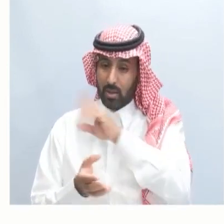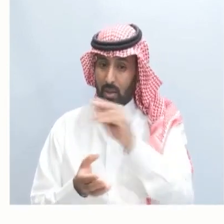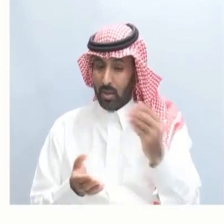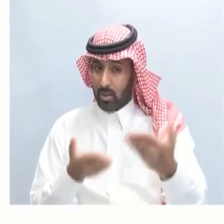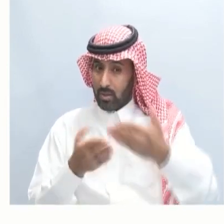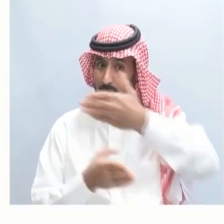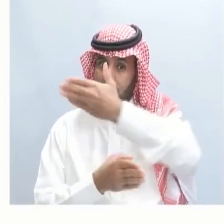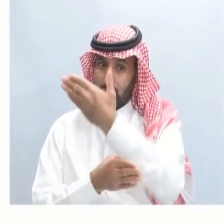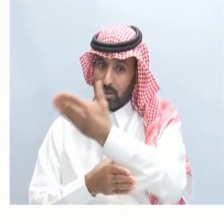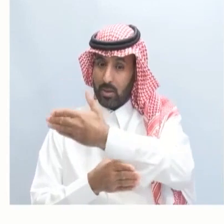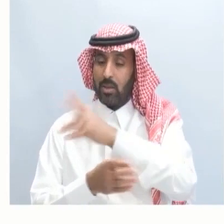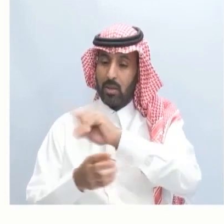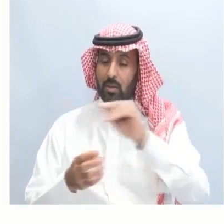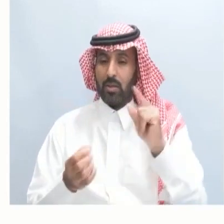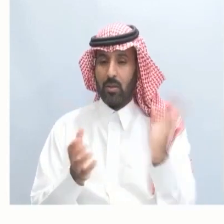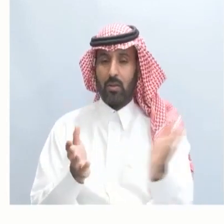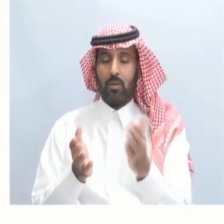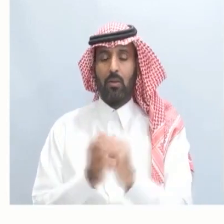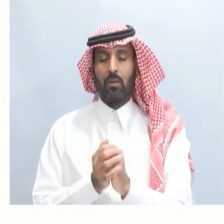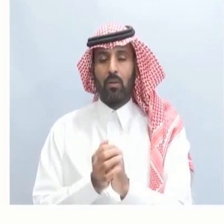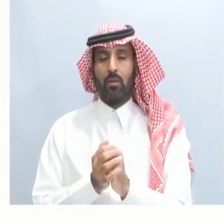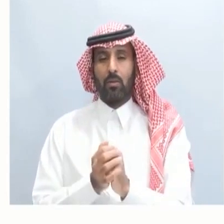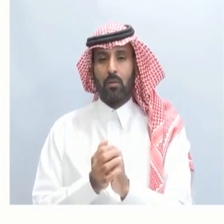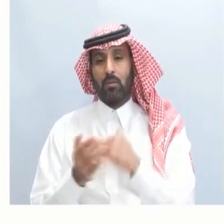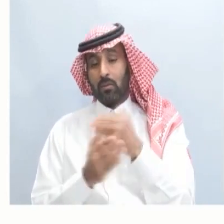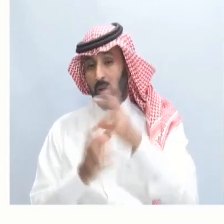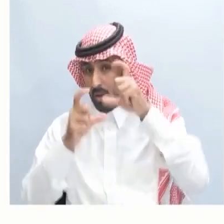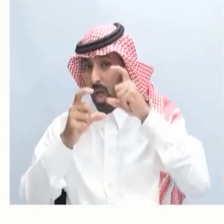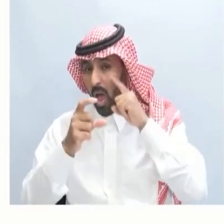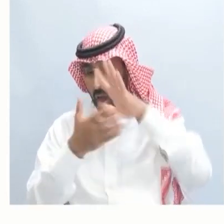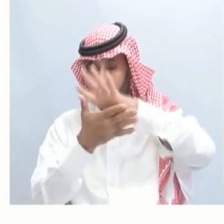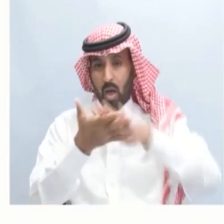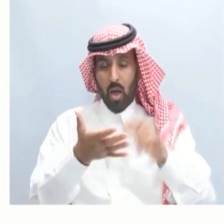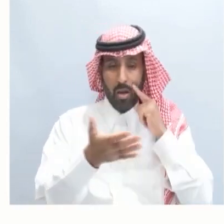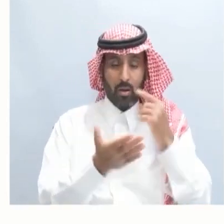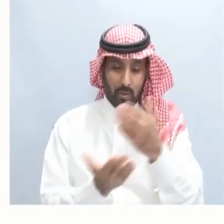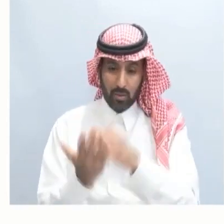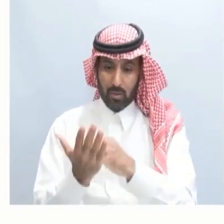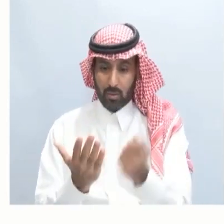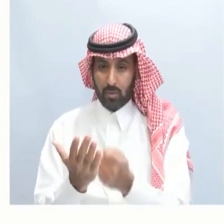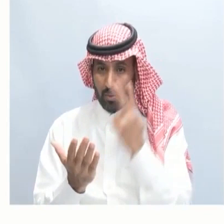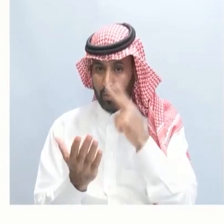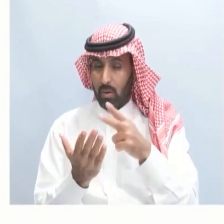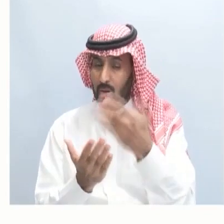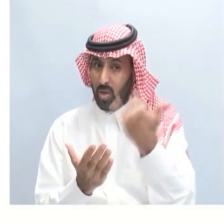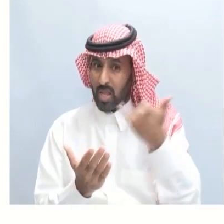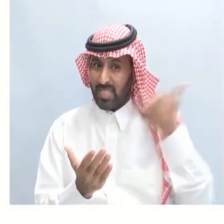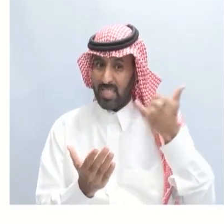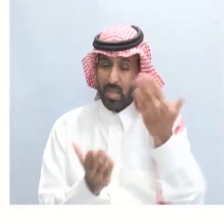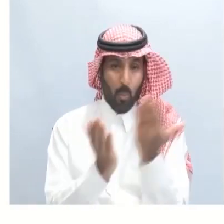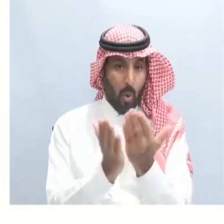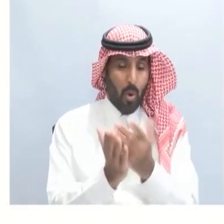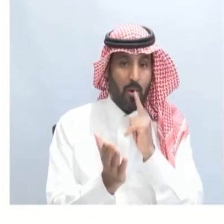معها ماذا احسنتم تساوت الكتلتين صور هذا الجدول اطبع عندك في هذا الدرس المهم